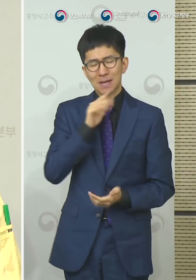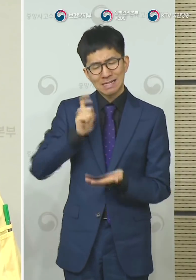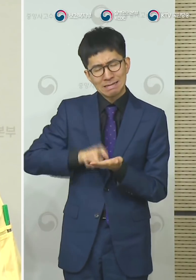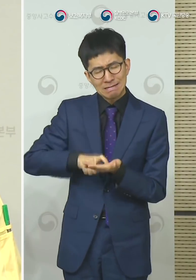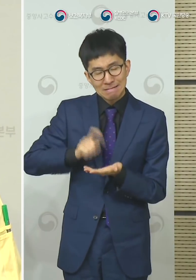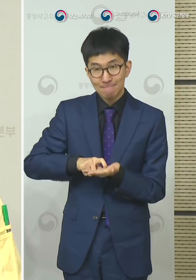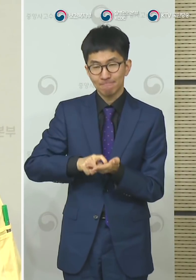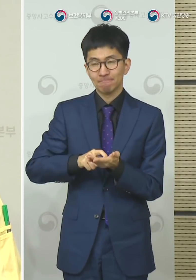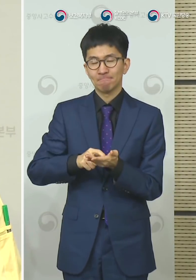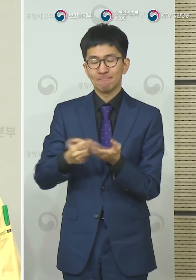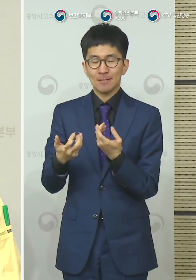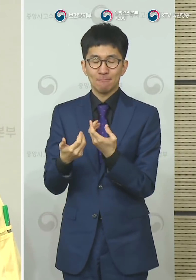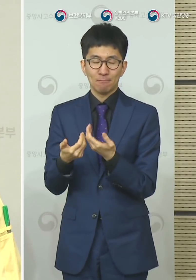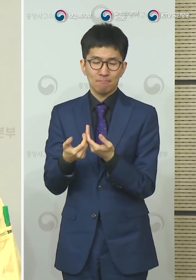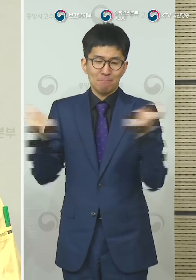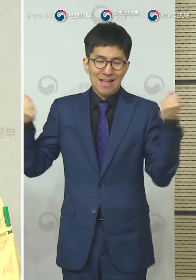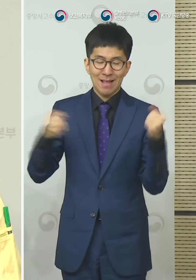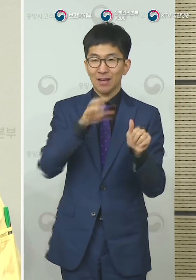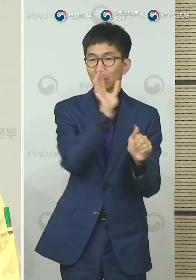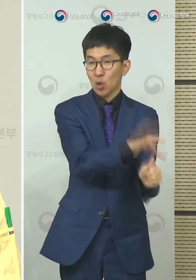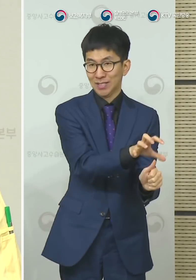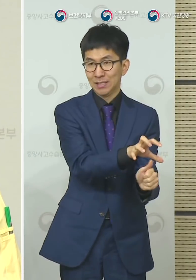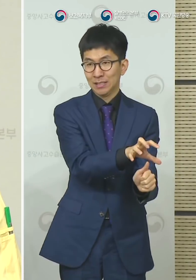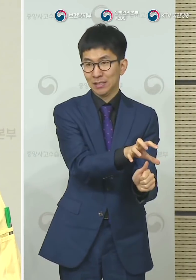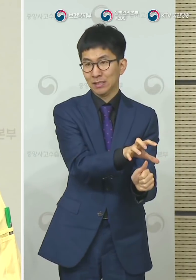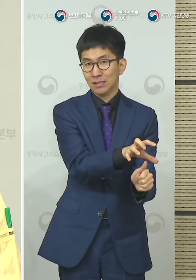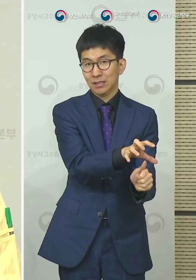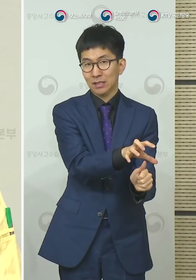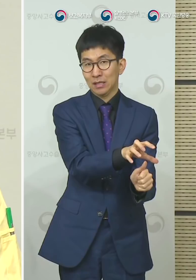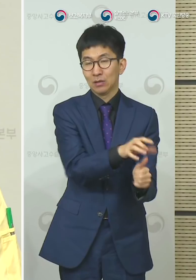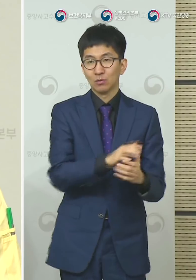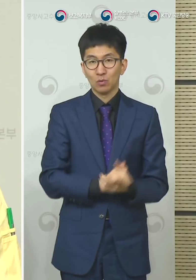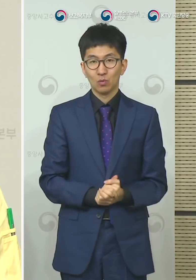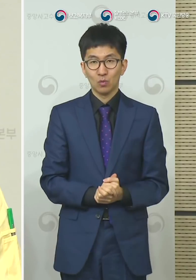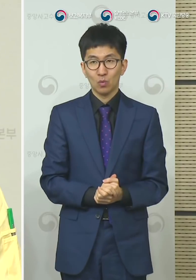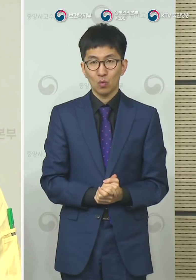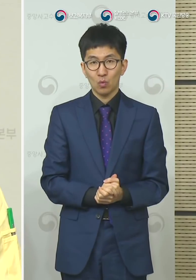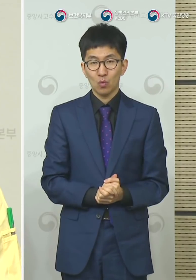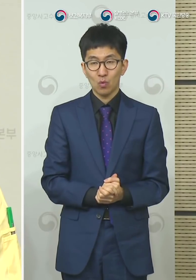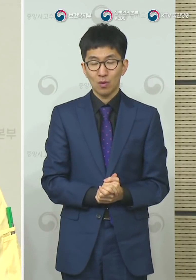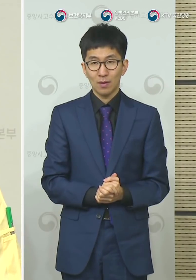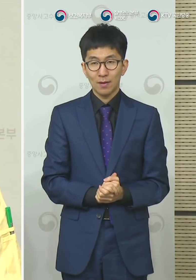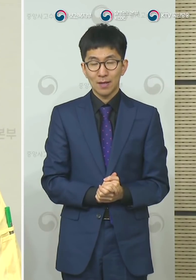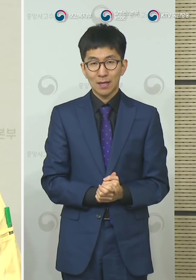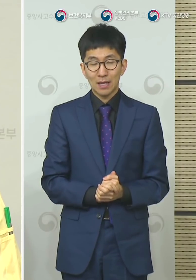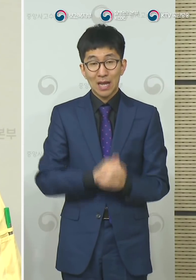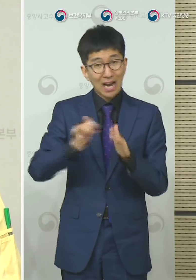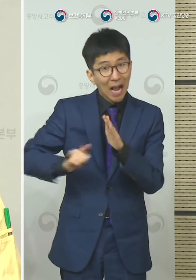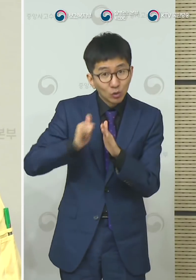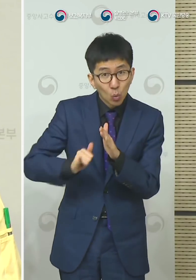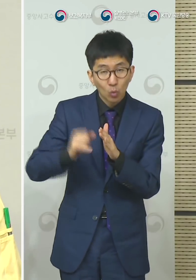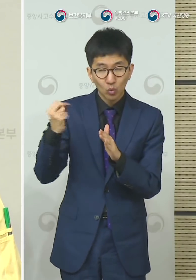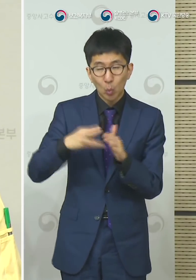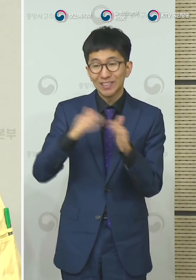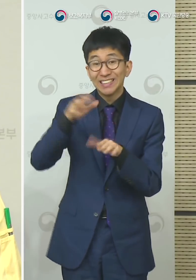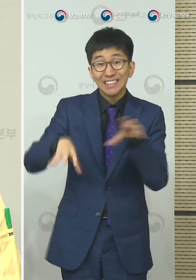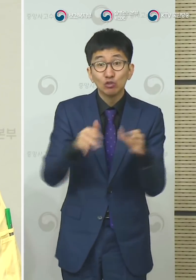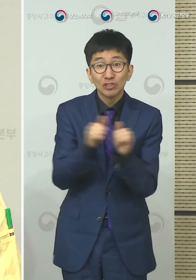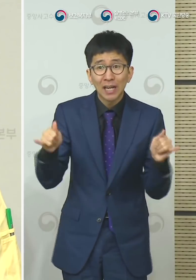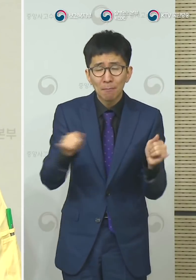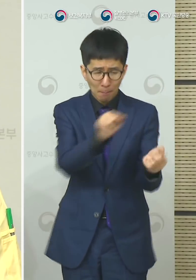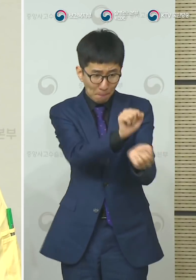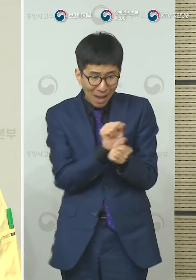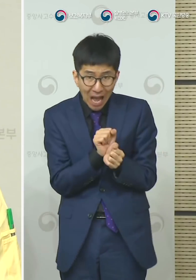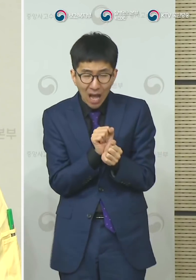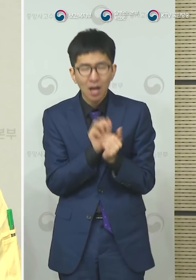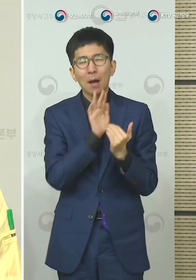격리하고 그를 통해서 가족이나 이웃들의 추가적인 감염